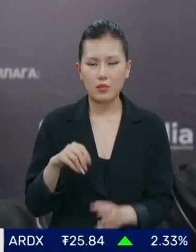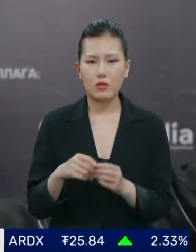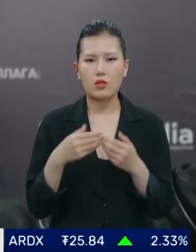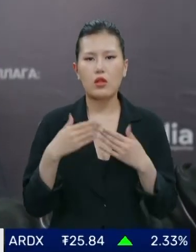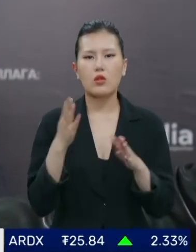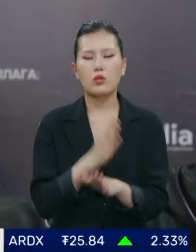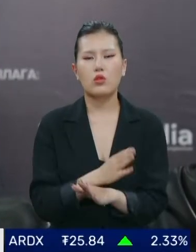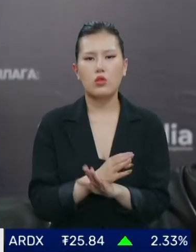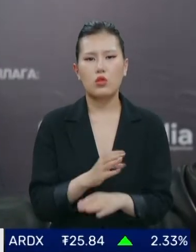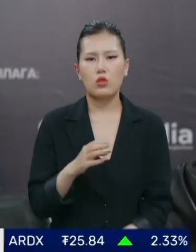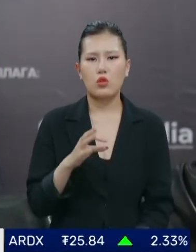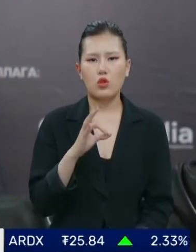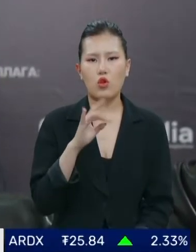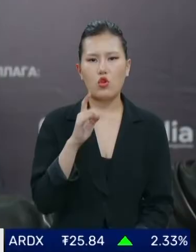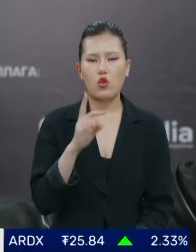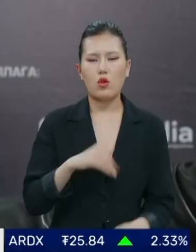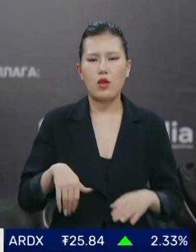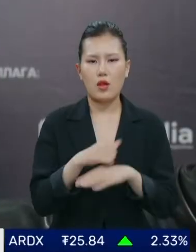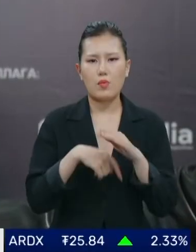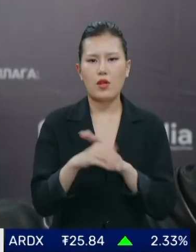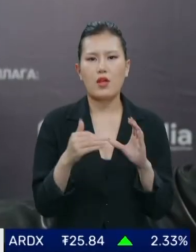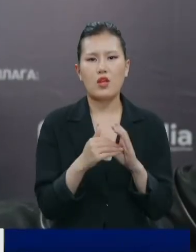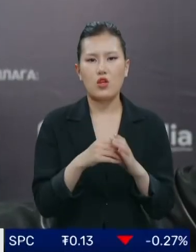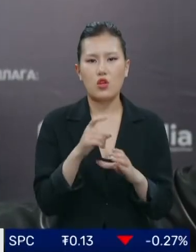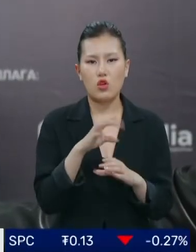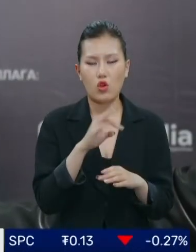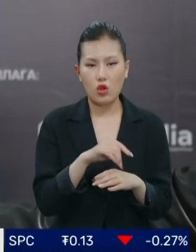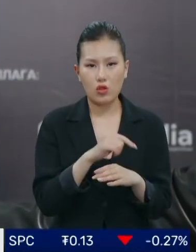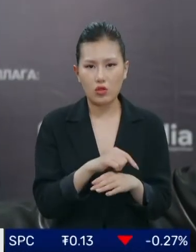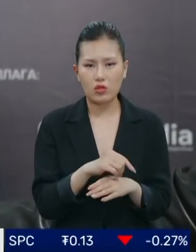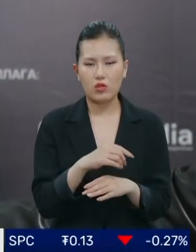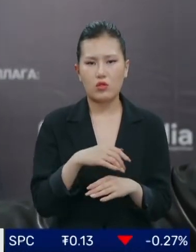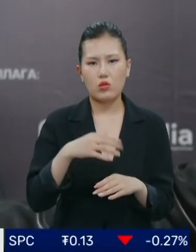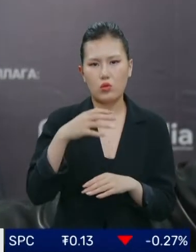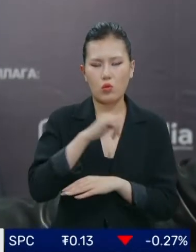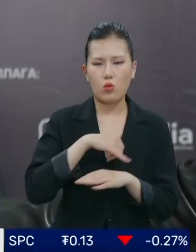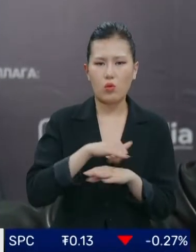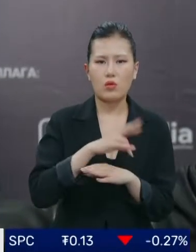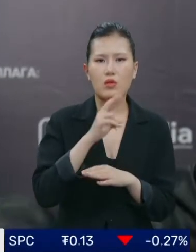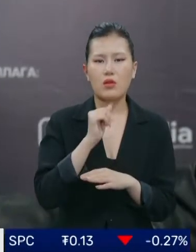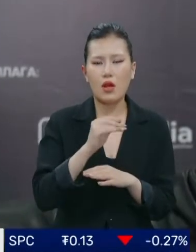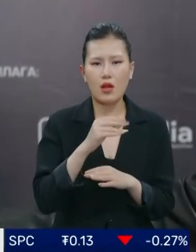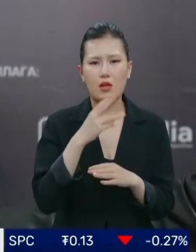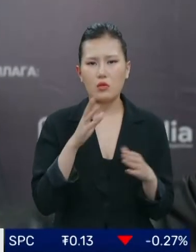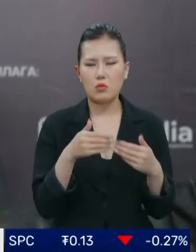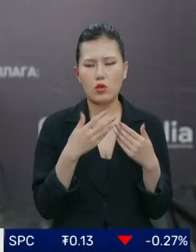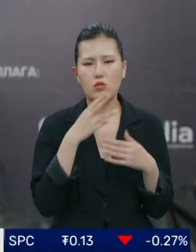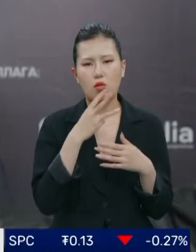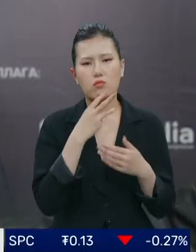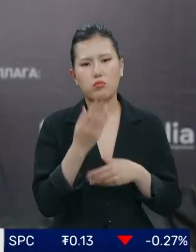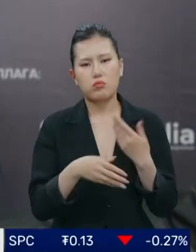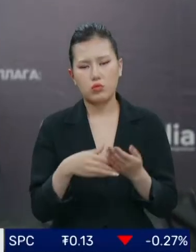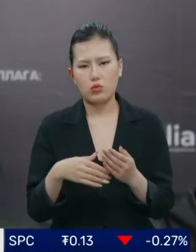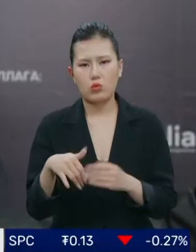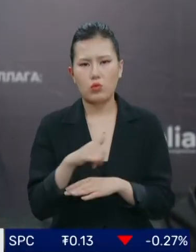аймаг Эрдэнэт хот бол өөрөө засаглалын хувьд нээлттэй ойлгомжтой төрийн хувийн бүх үйлчилгээ нэг дараас авах боломжтой, нэг дараас